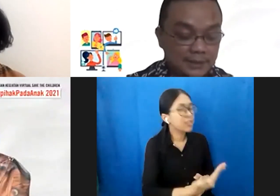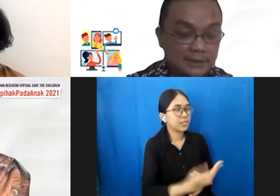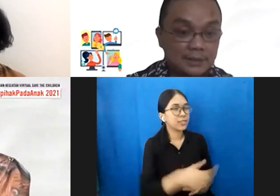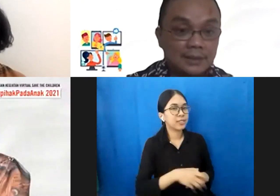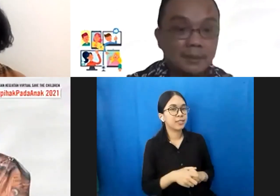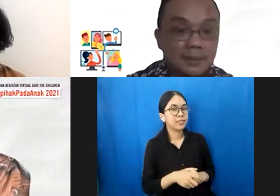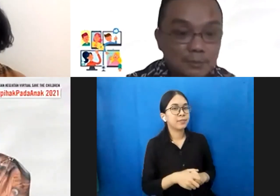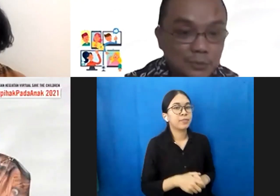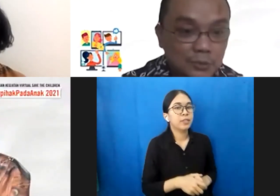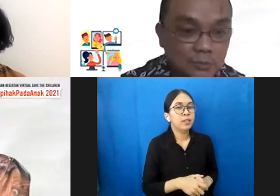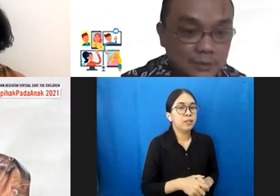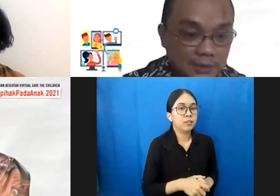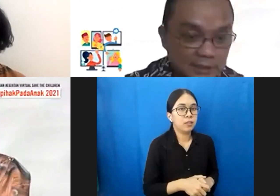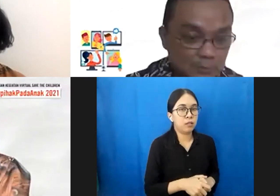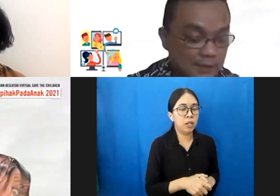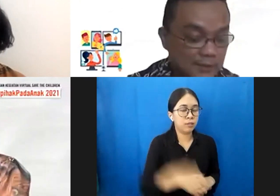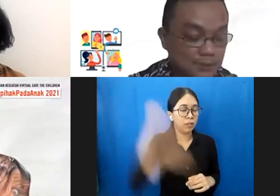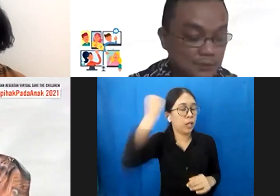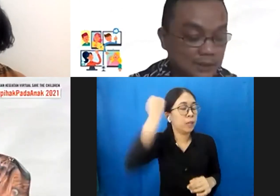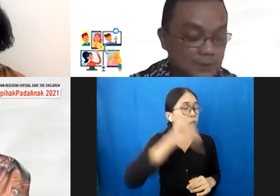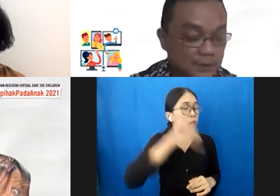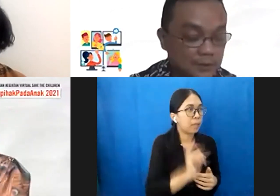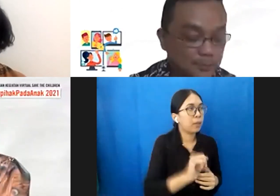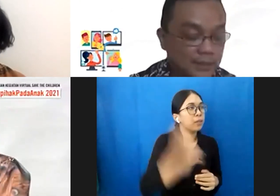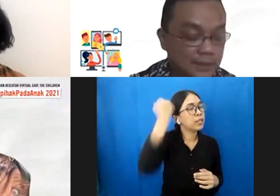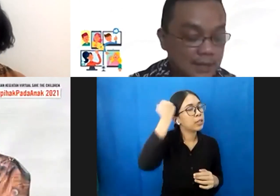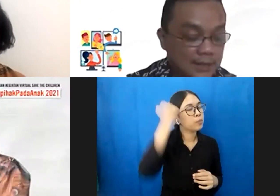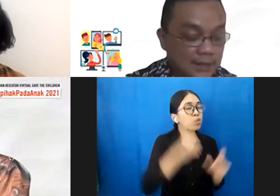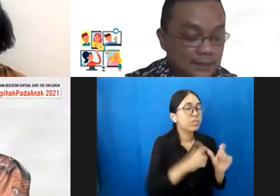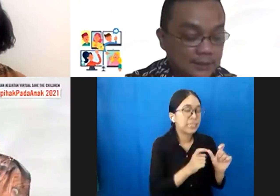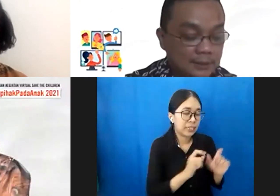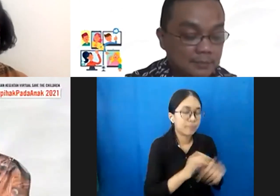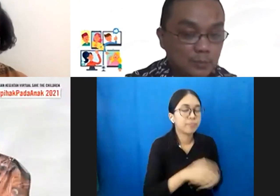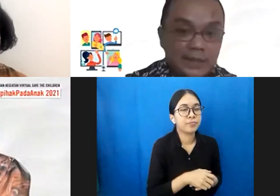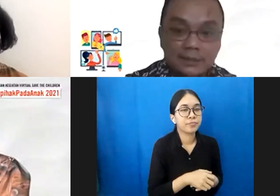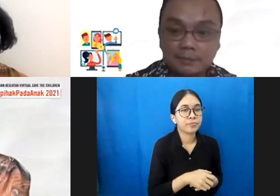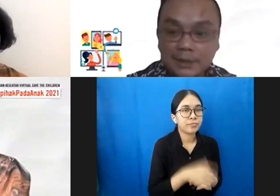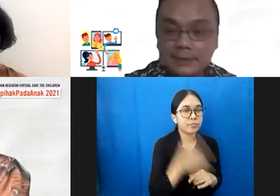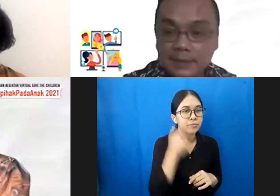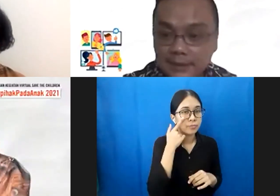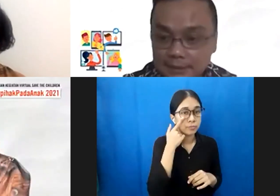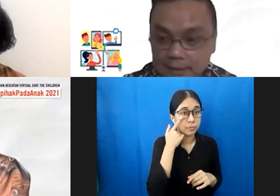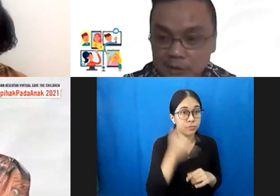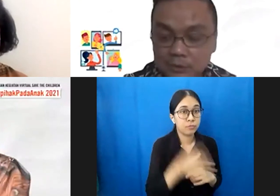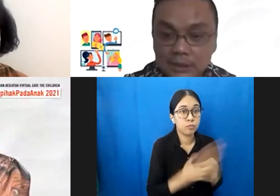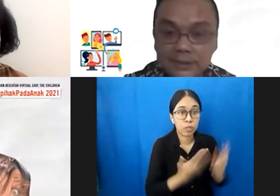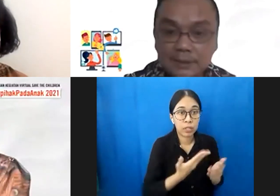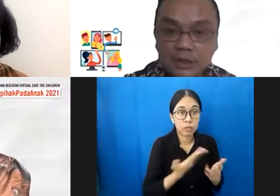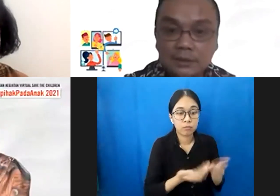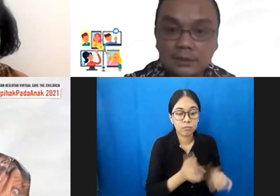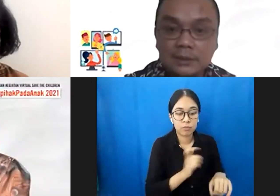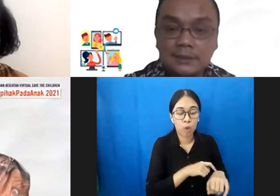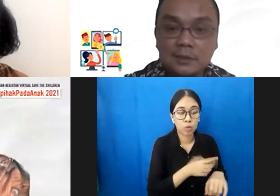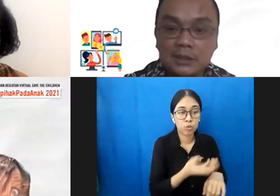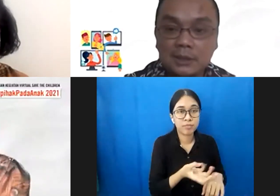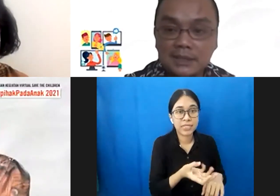Mbak Jeki, Ibu Siti Halimah juga gitu. Kemudian mungkin masih ada sedikit waktu tersisa.